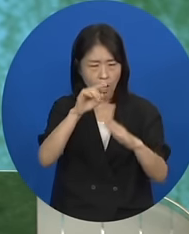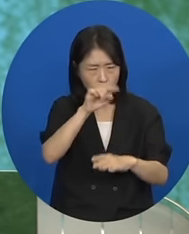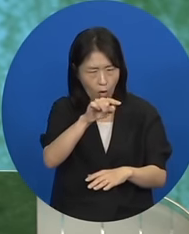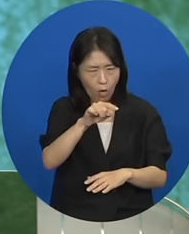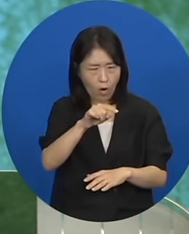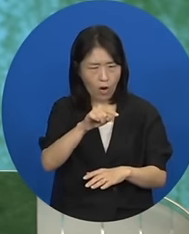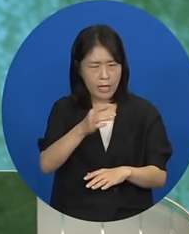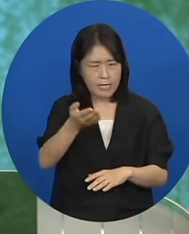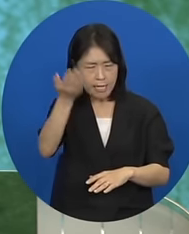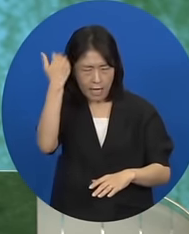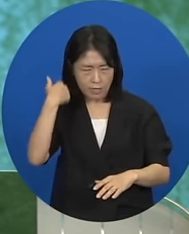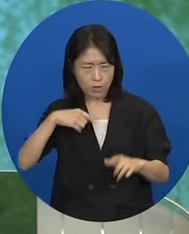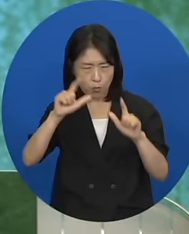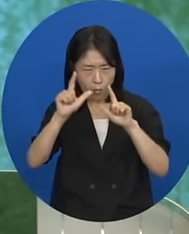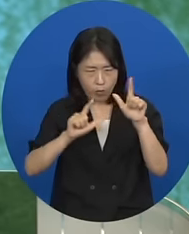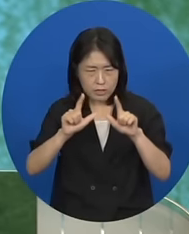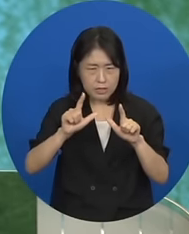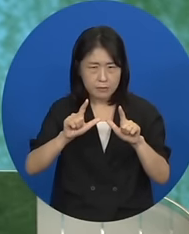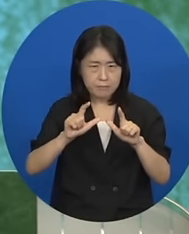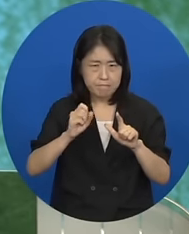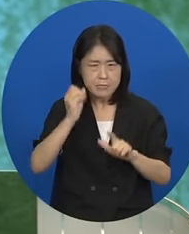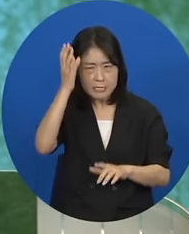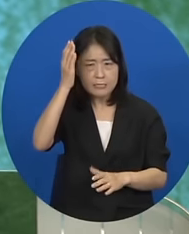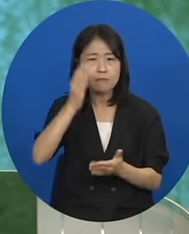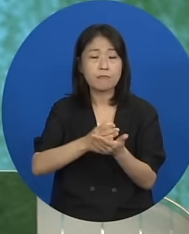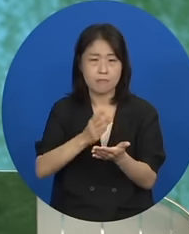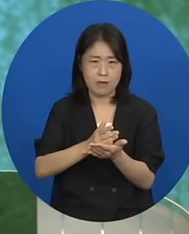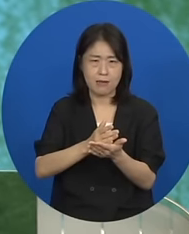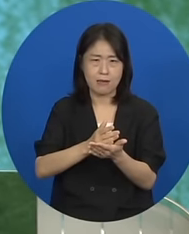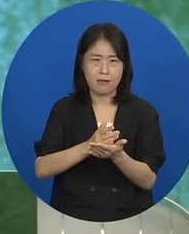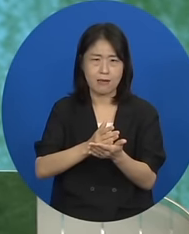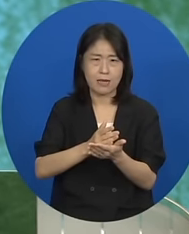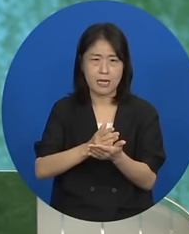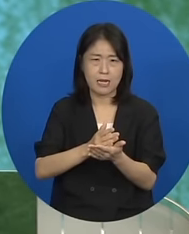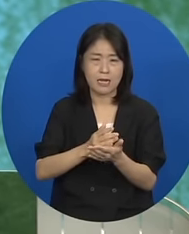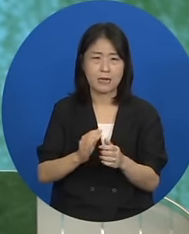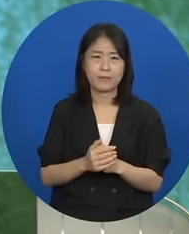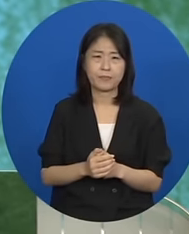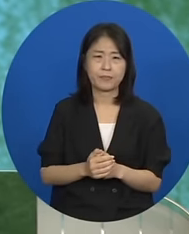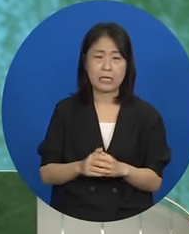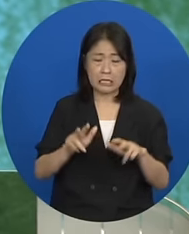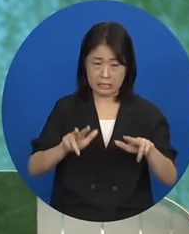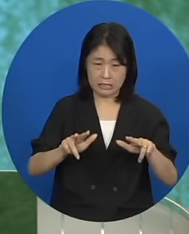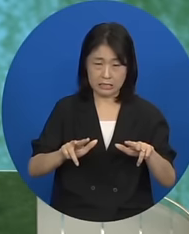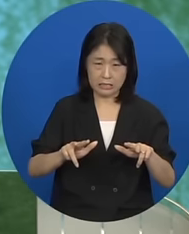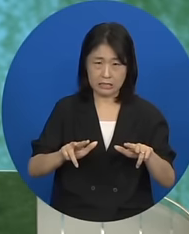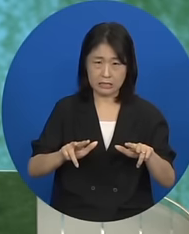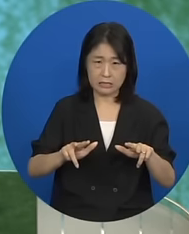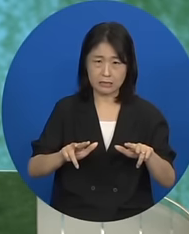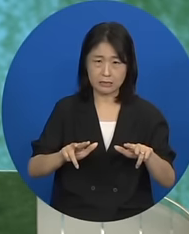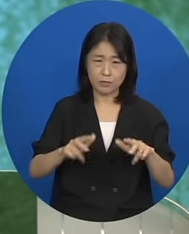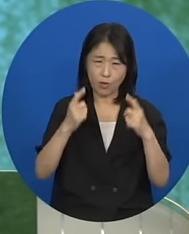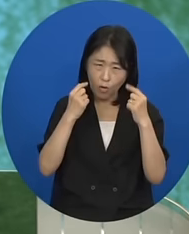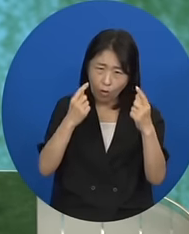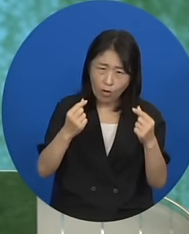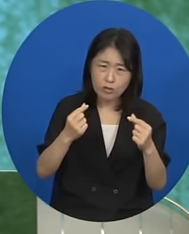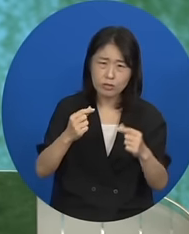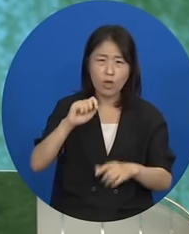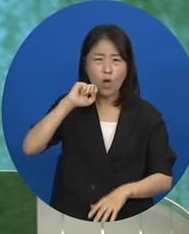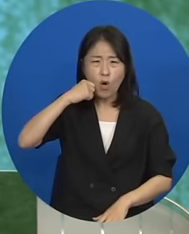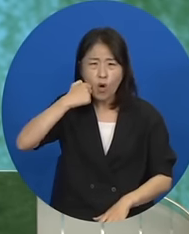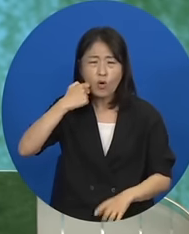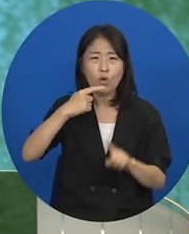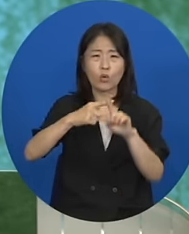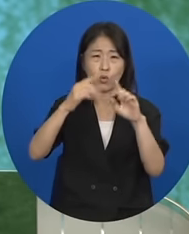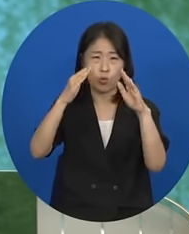말아라 종사했던 때를 잊지 말아라 그리하여 지금도 어렵게 목회하는 성도들과 목회자들